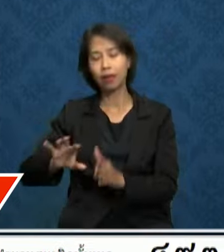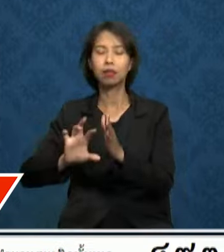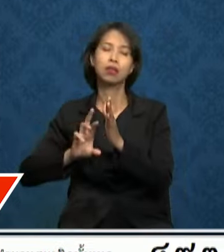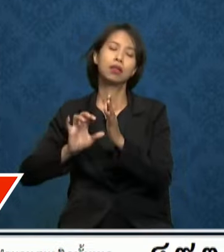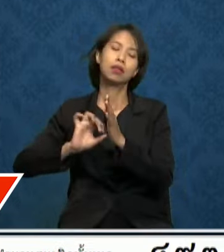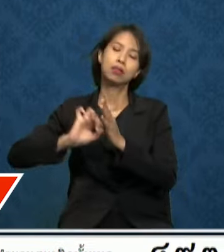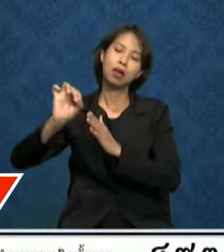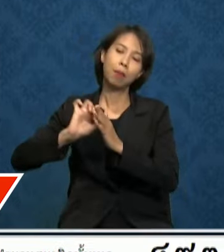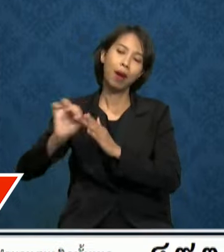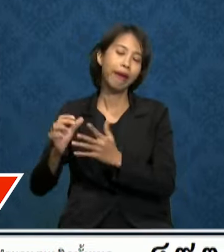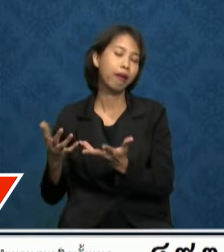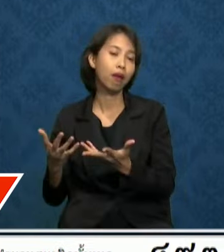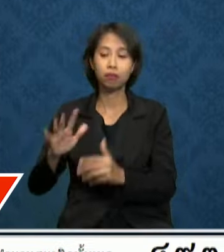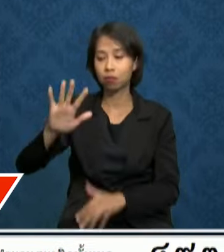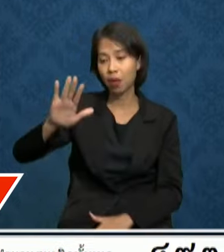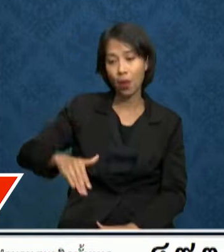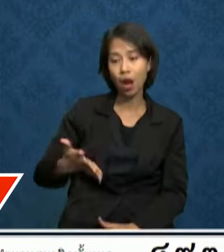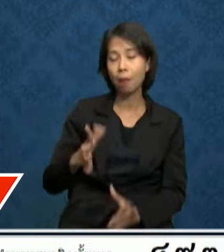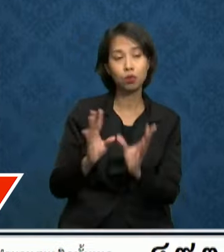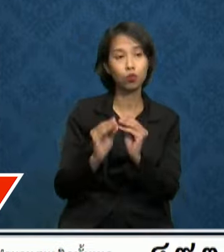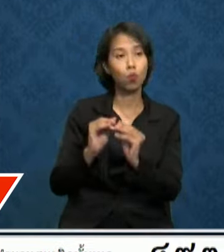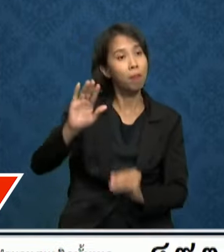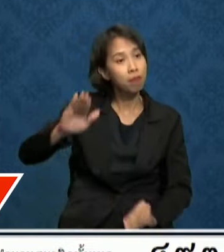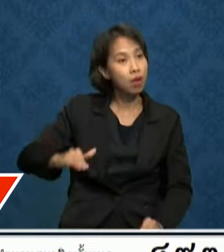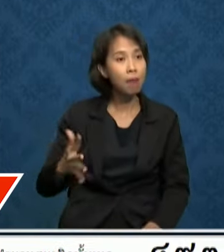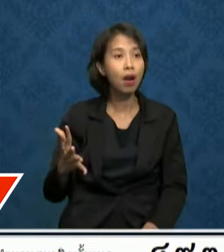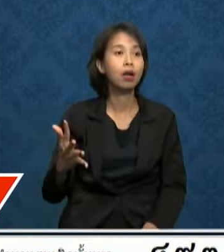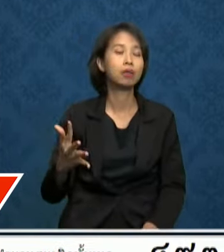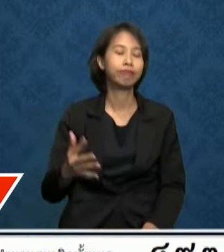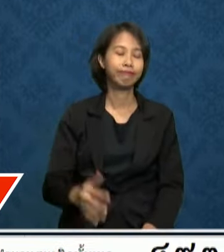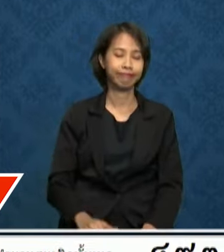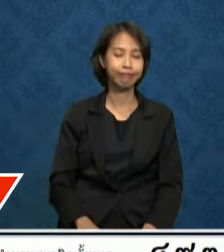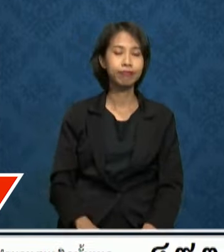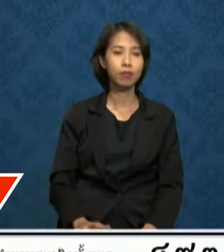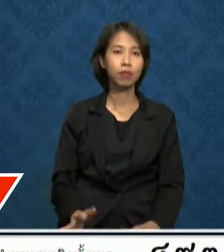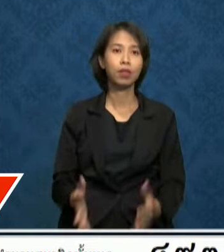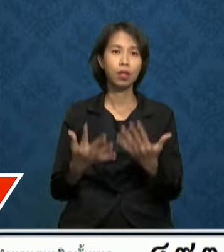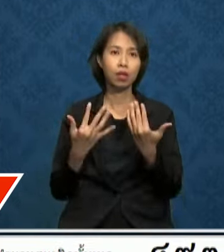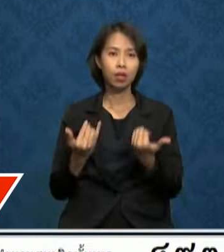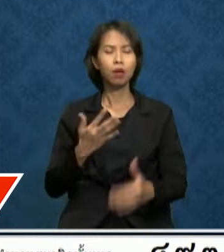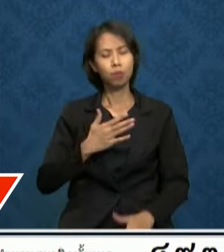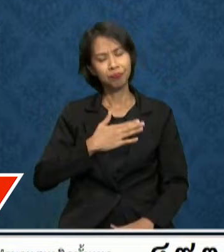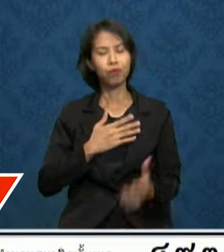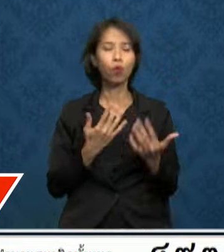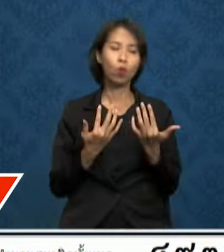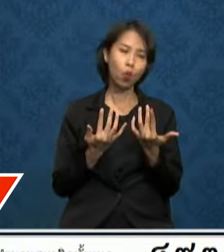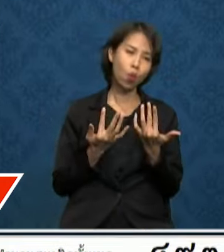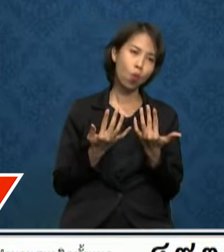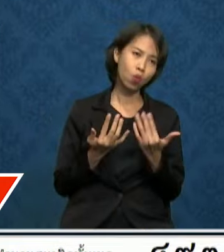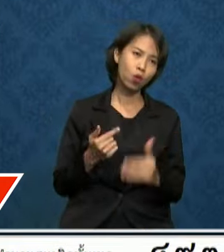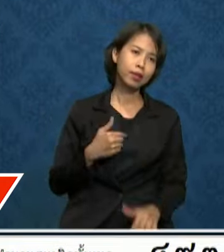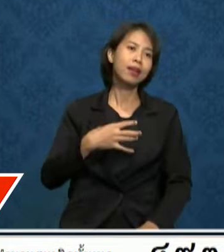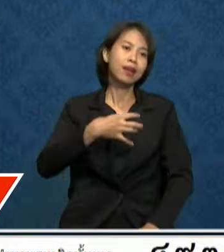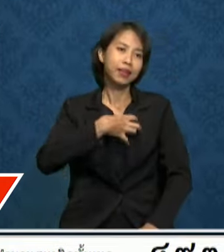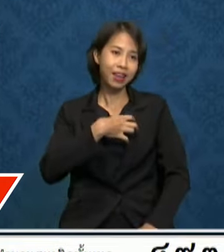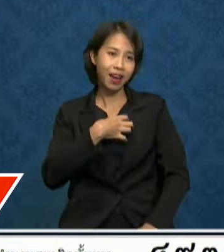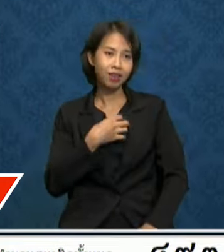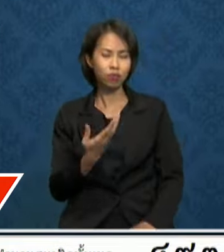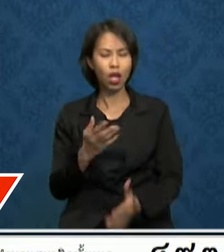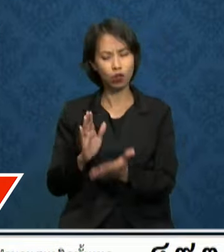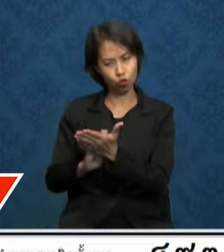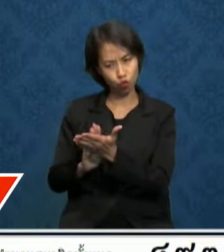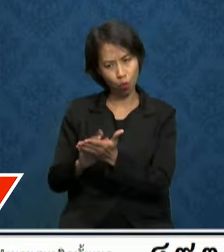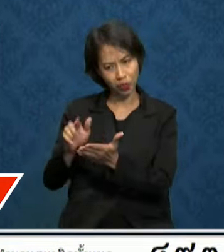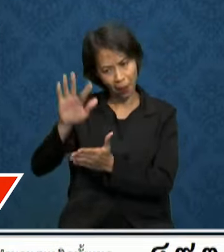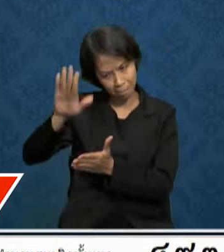ม่ไกลแถวๆเนี้ยช่วยกระตือรือร้นแสดงออกเรื่องนี้ให้ผมชมหน่อยได้ไหมคือผมก็รออยู่ว่าเมื่อไหร่ผมจะมีเรื่องให้ชมท่านสักทีเนี่ย